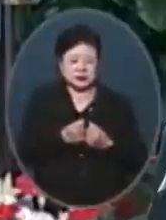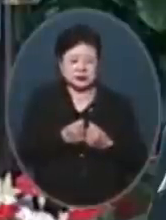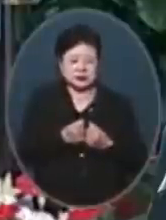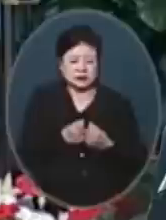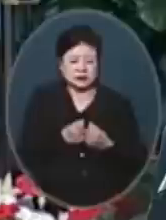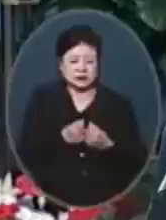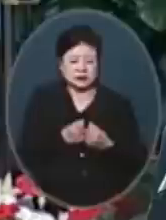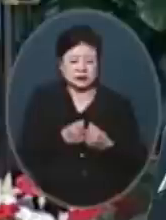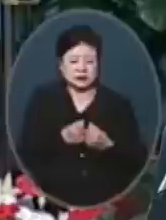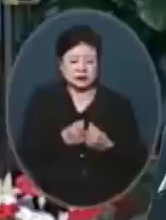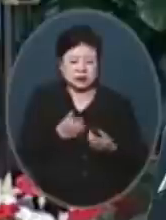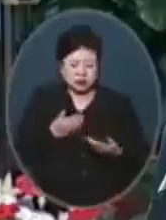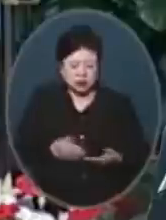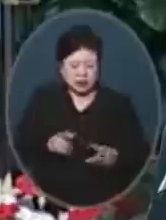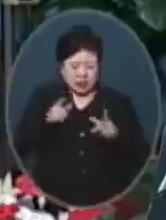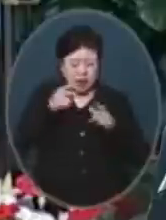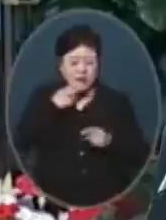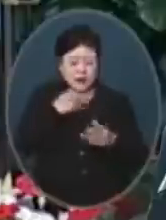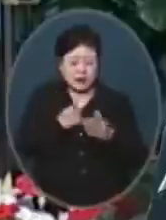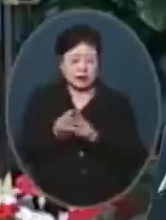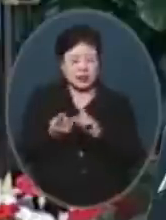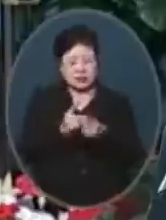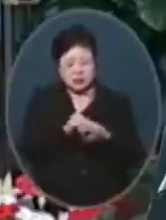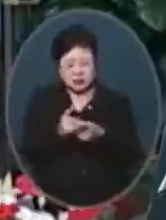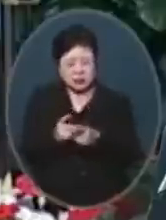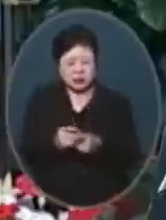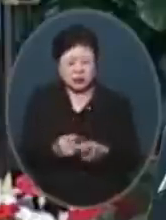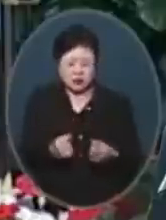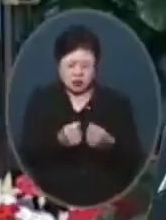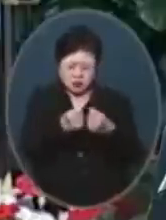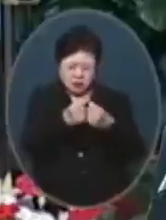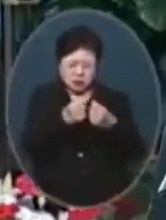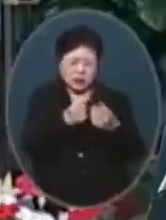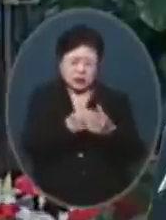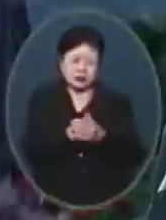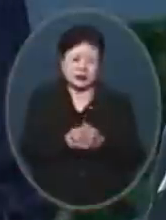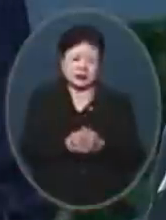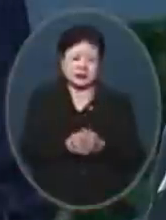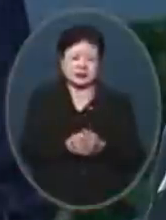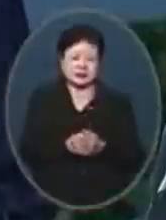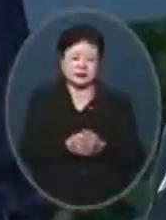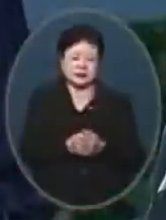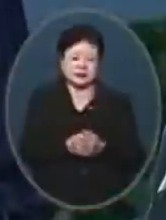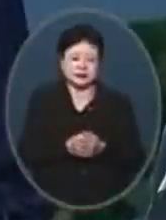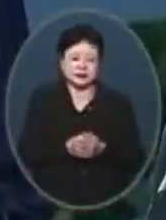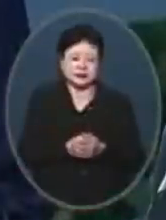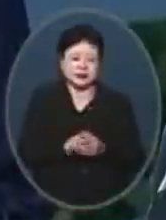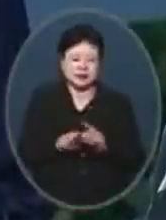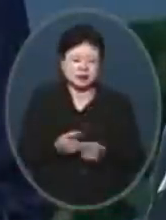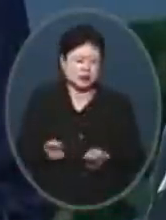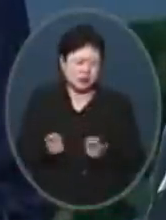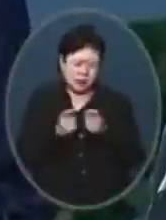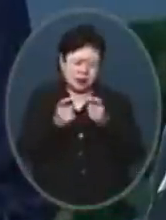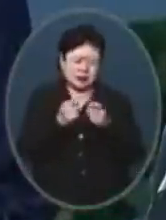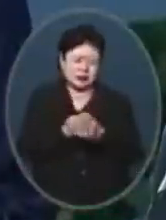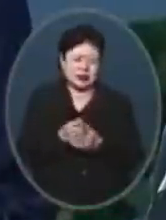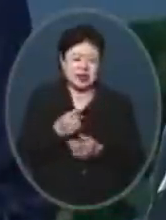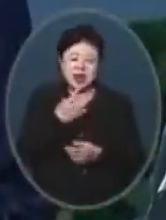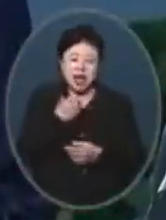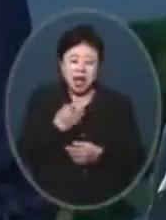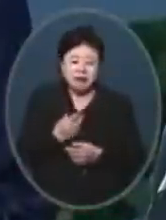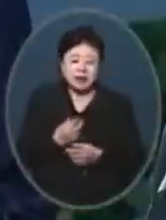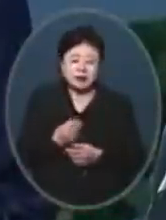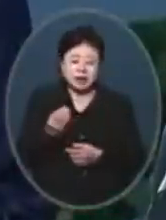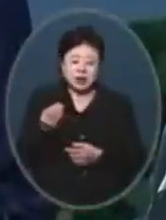조용할 날이 없습니다. 서로 좋은 풀밭을 점유하려고 싸우기 때문에 아브라함과